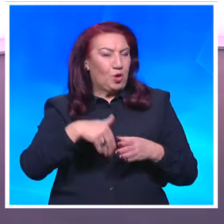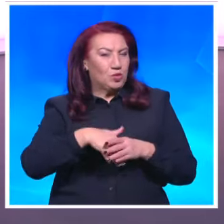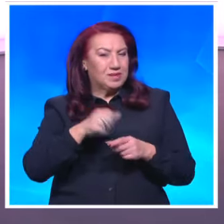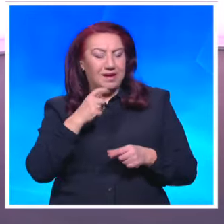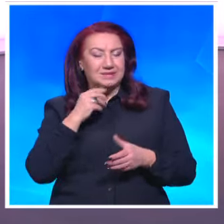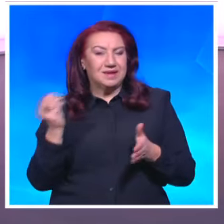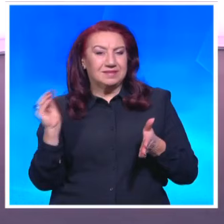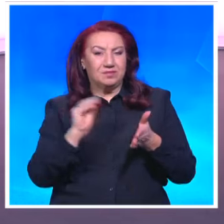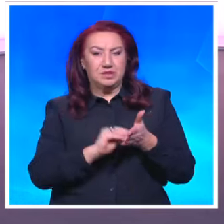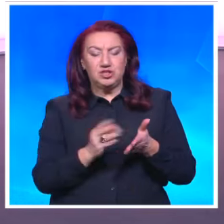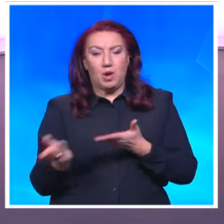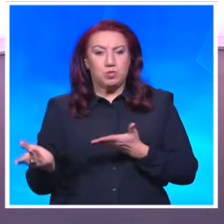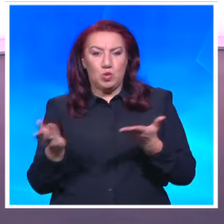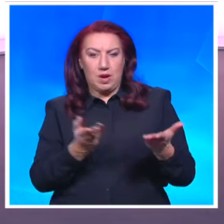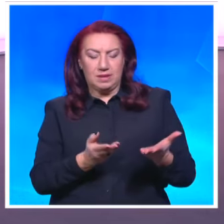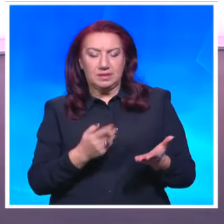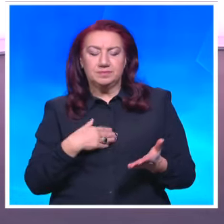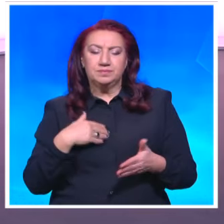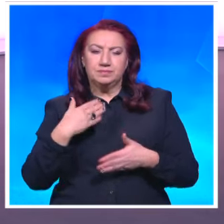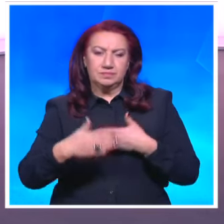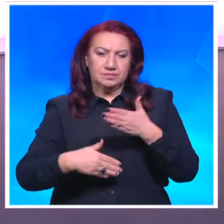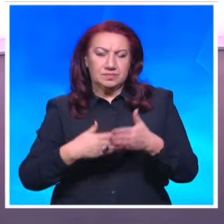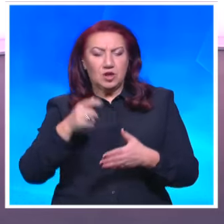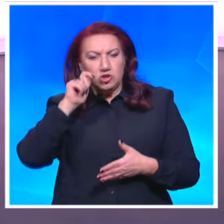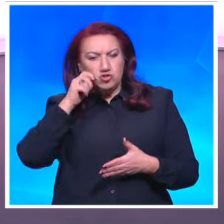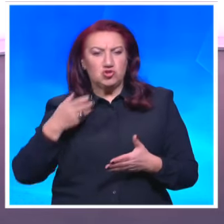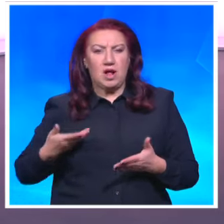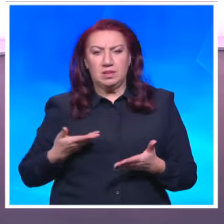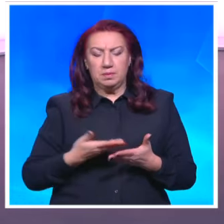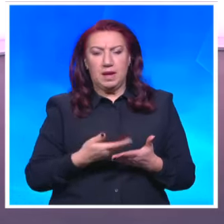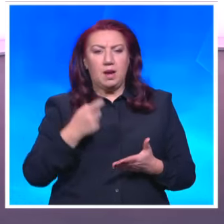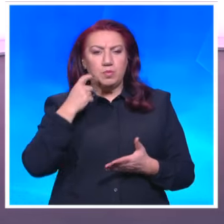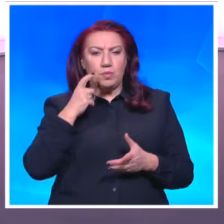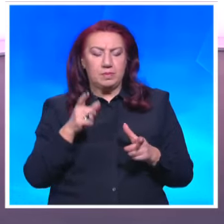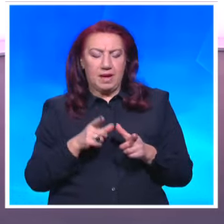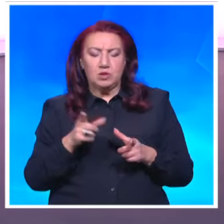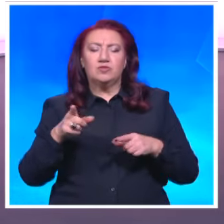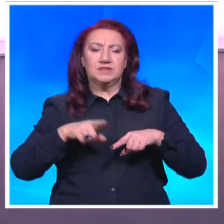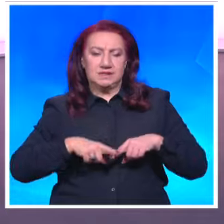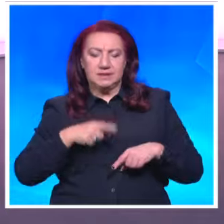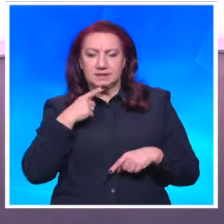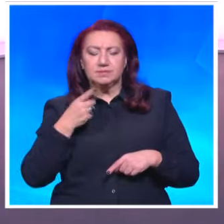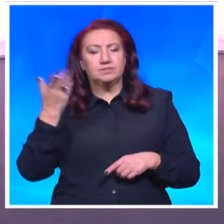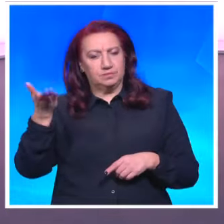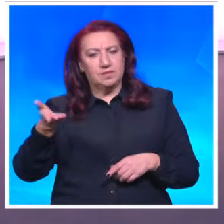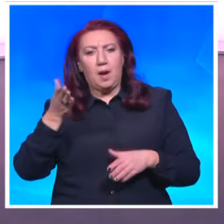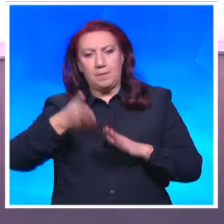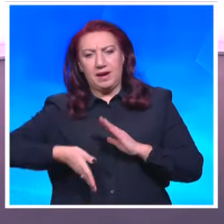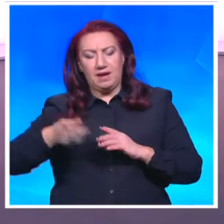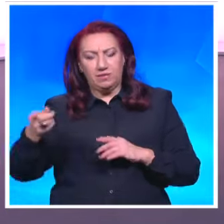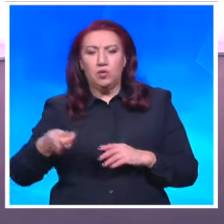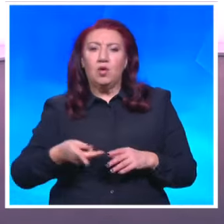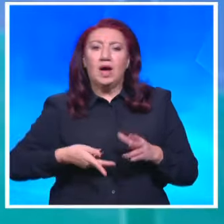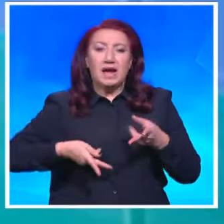тази година. Последва жалба от Борислав Михайлов, а съдът се произнася в негова полза. Решението подлежи на